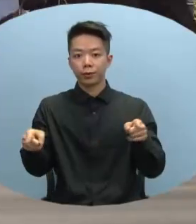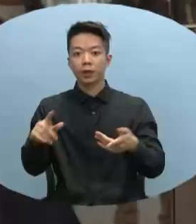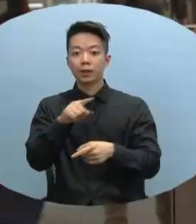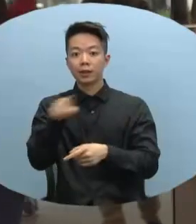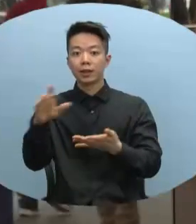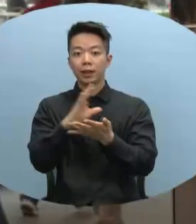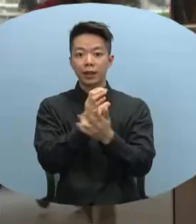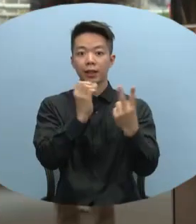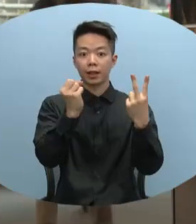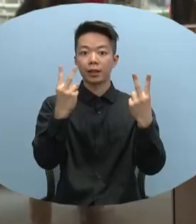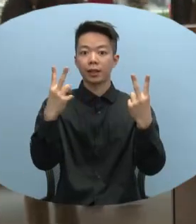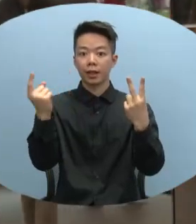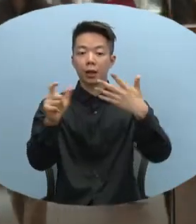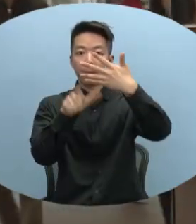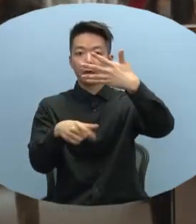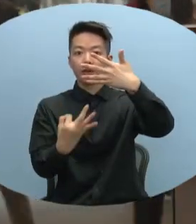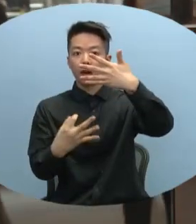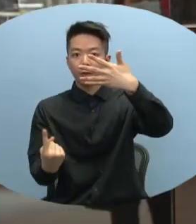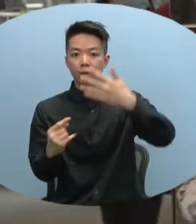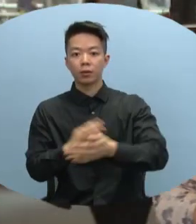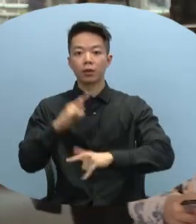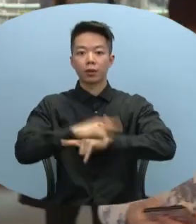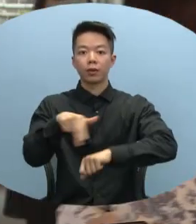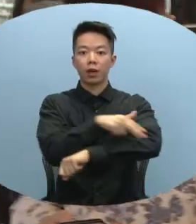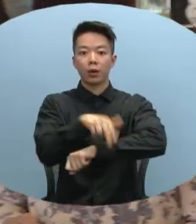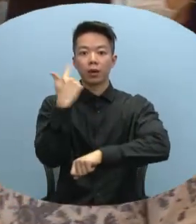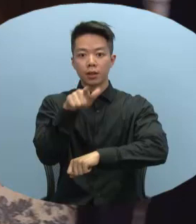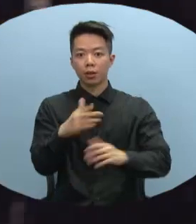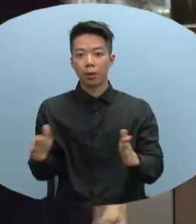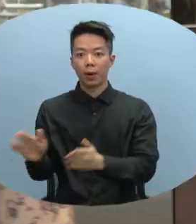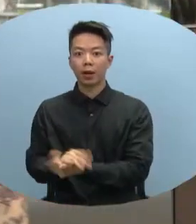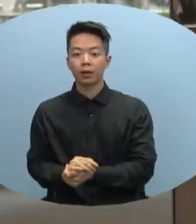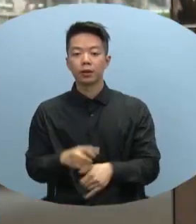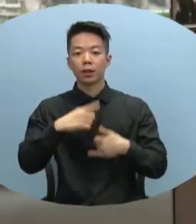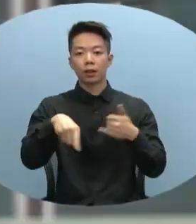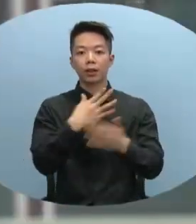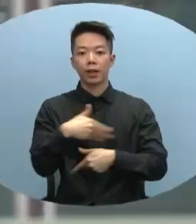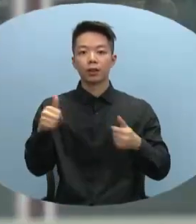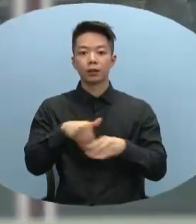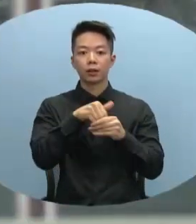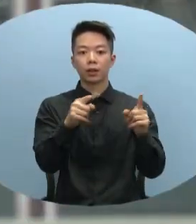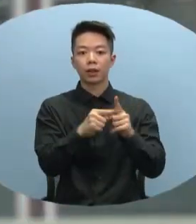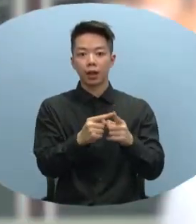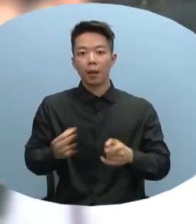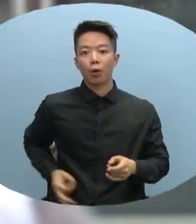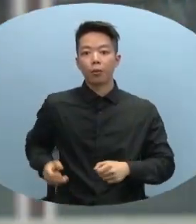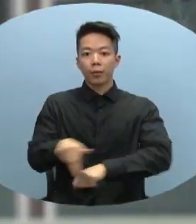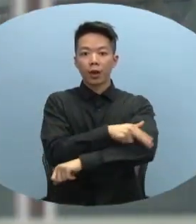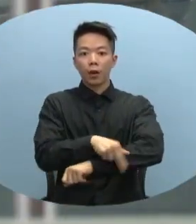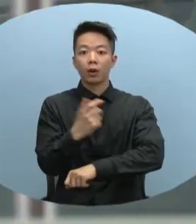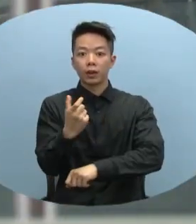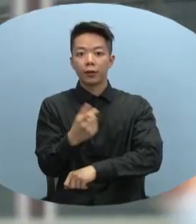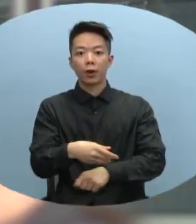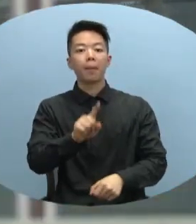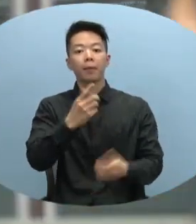5月31日。政府会在综援计划推行新安排，豁免身体健全申请人拥有的保险计划现金